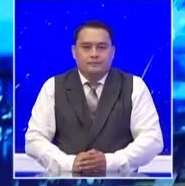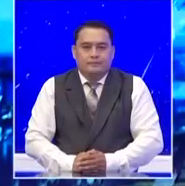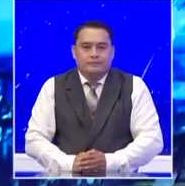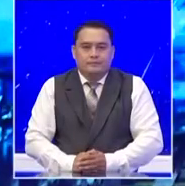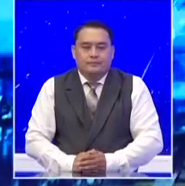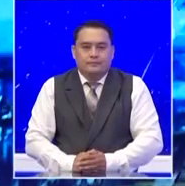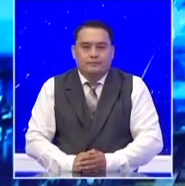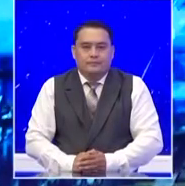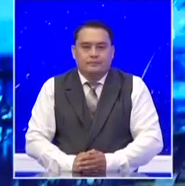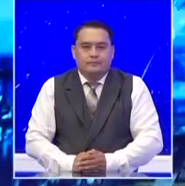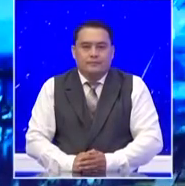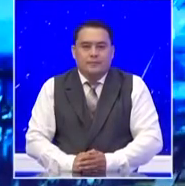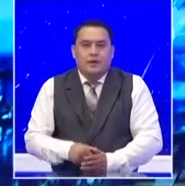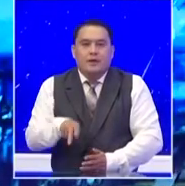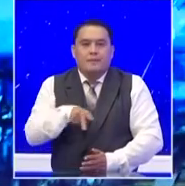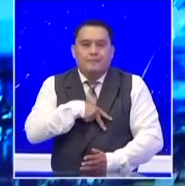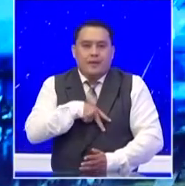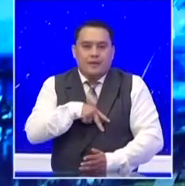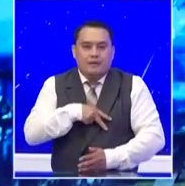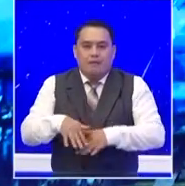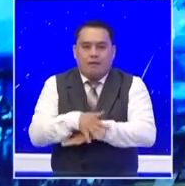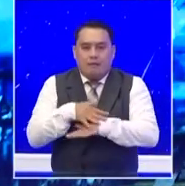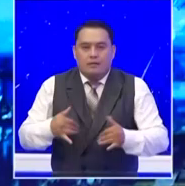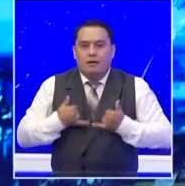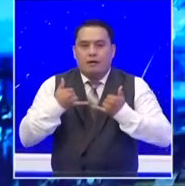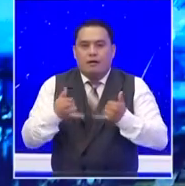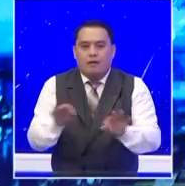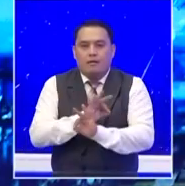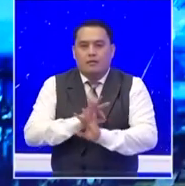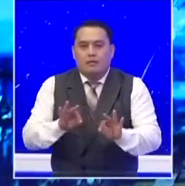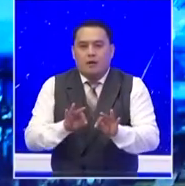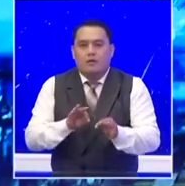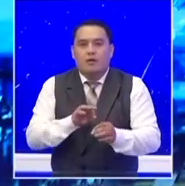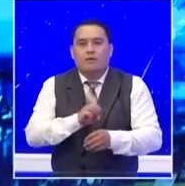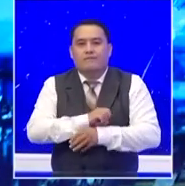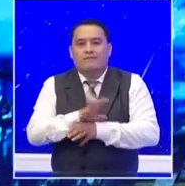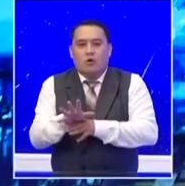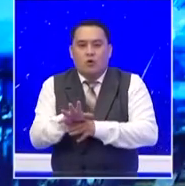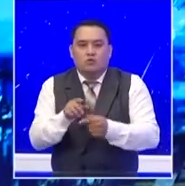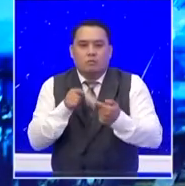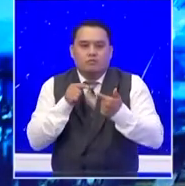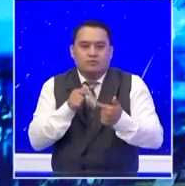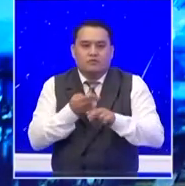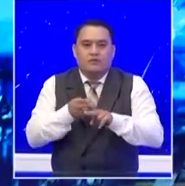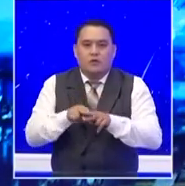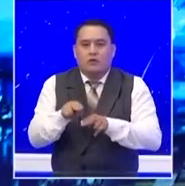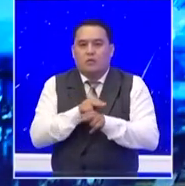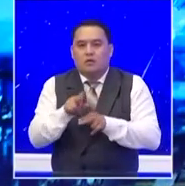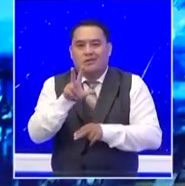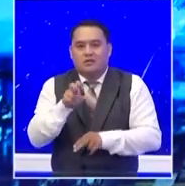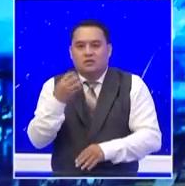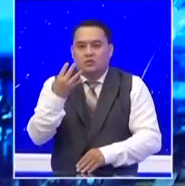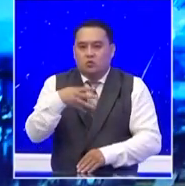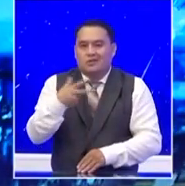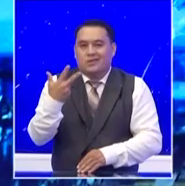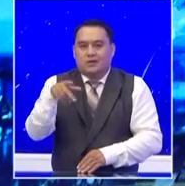По труду и награда. Медалью «Халык алғысы» наградили отличившихся в борьбе с коронавирусом. Отмечены 343